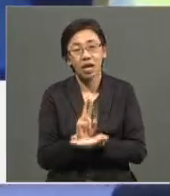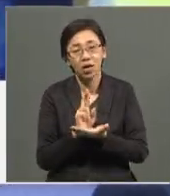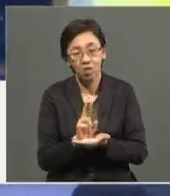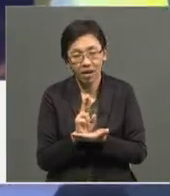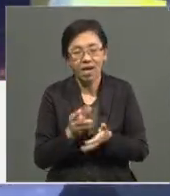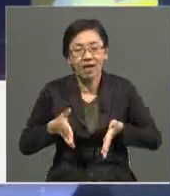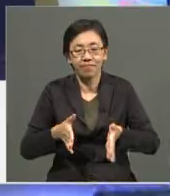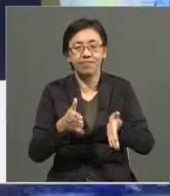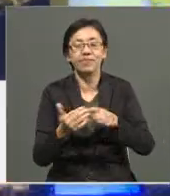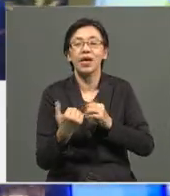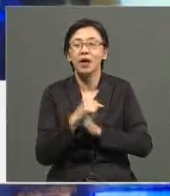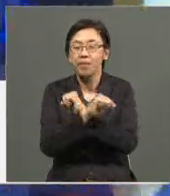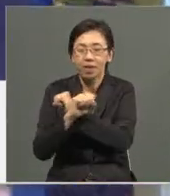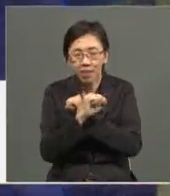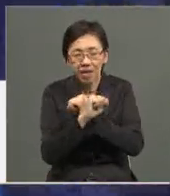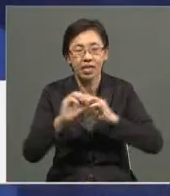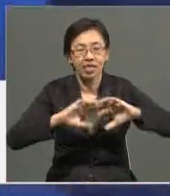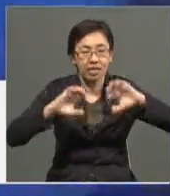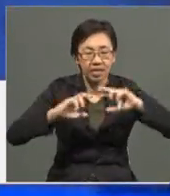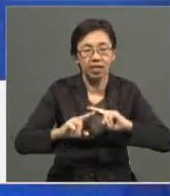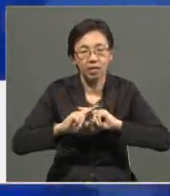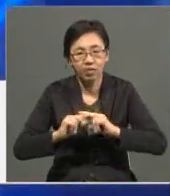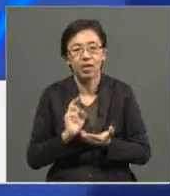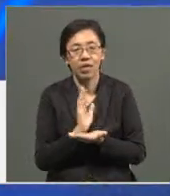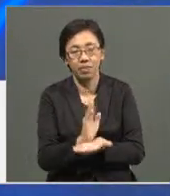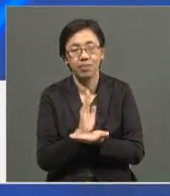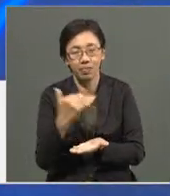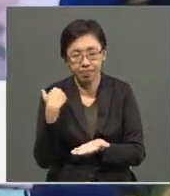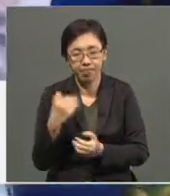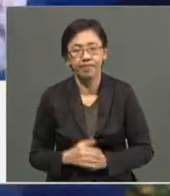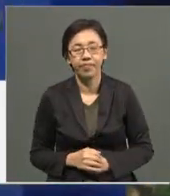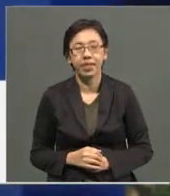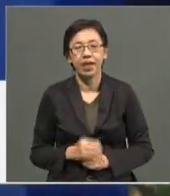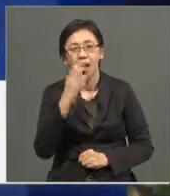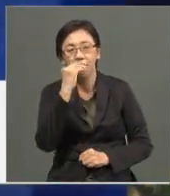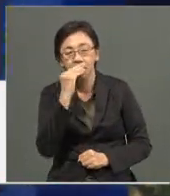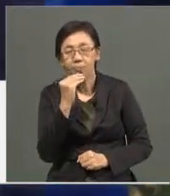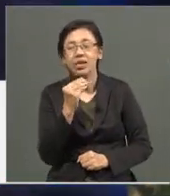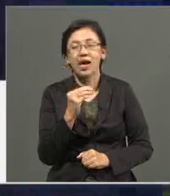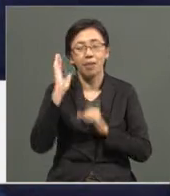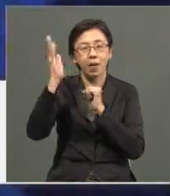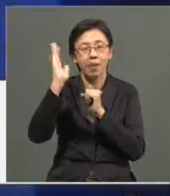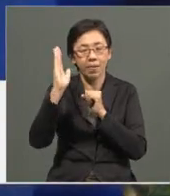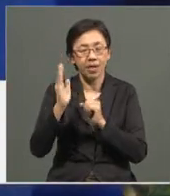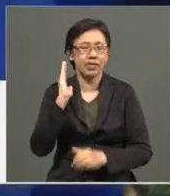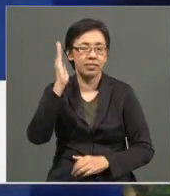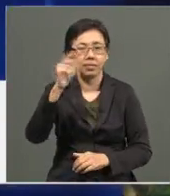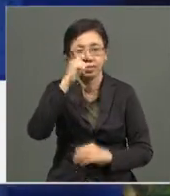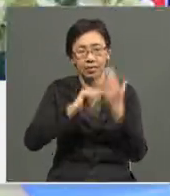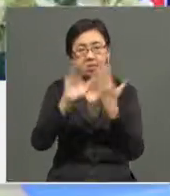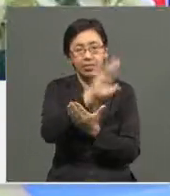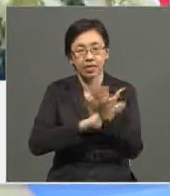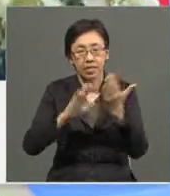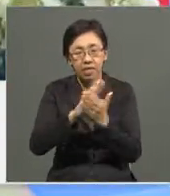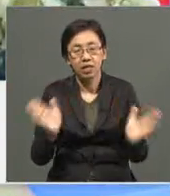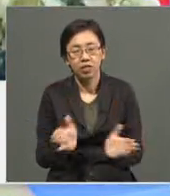Safety Awardsให้กับหน่วยงานทั้งภาครัฐและเอกชนโอกาสนี้ได้กล่าวปาฐกถาในหัวข้อทิศทางของประเทศไทยในการส